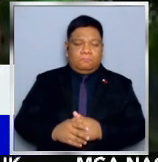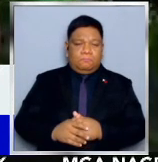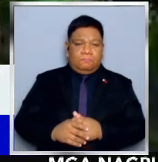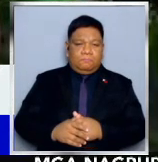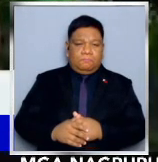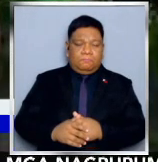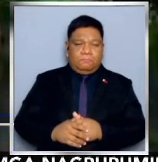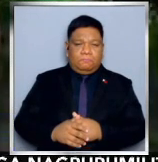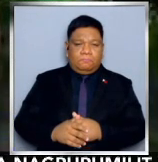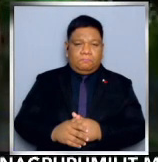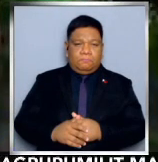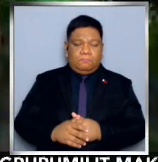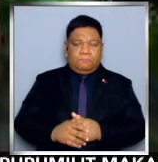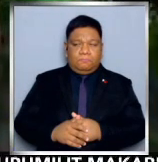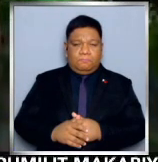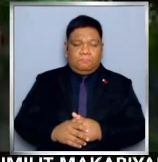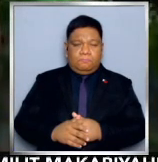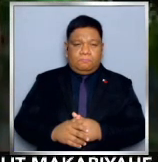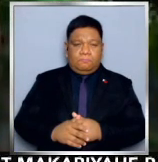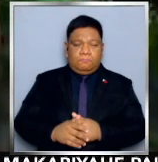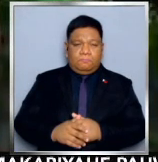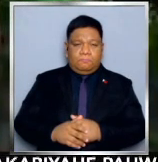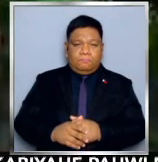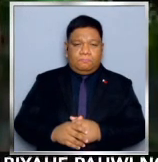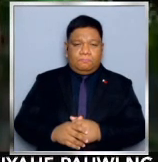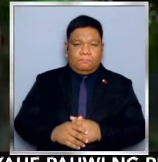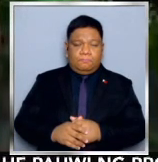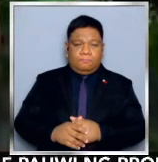cue. Rafi, sino anchor?